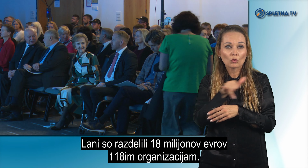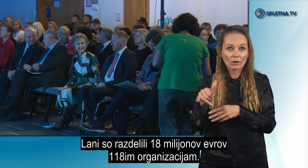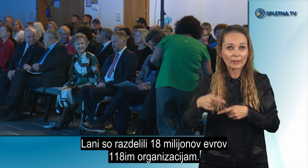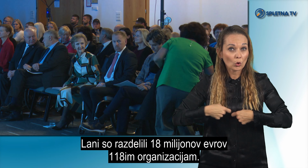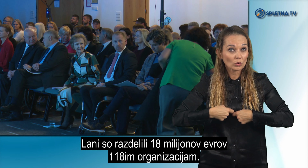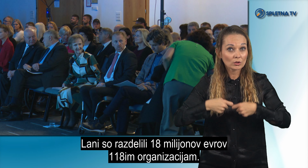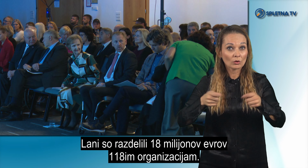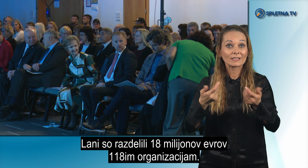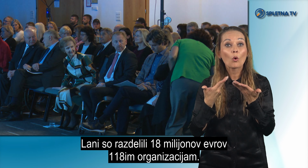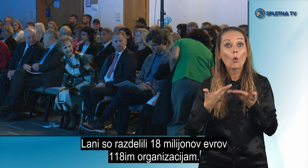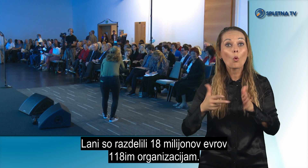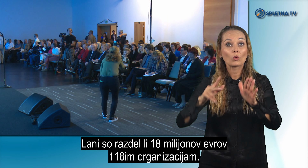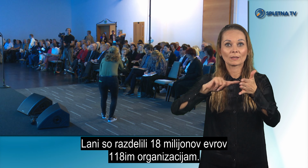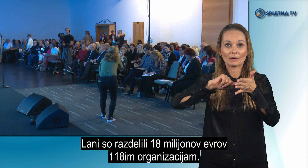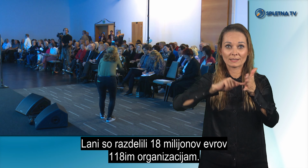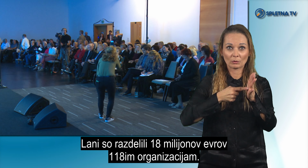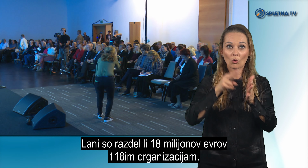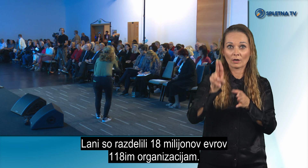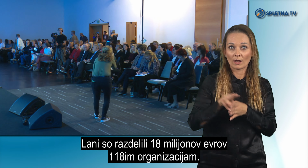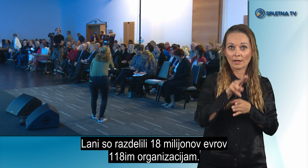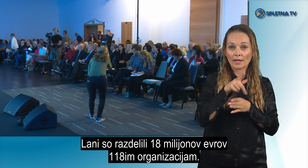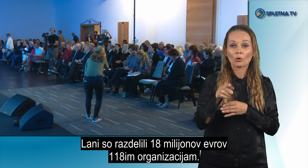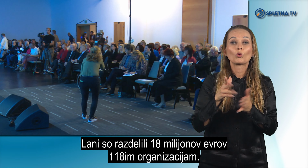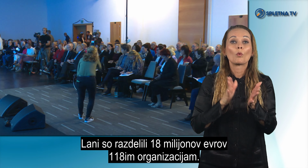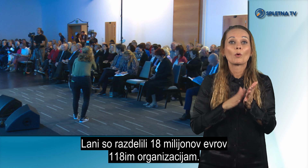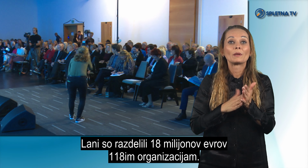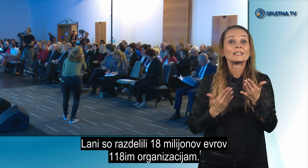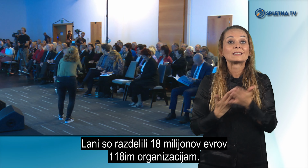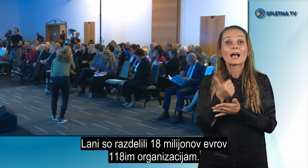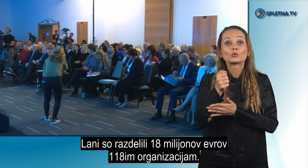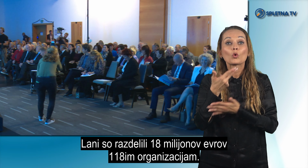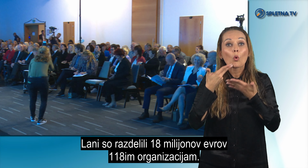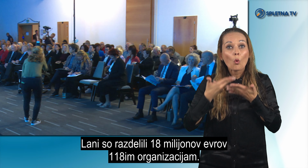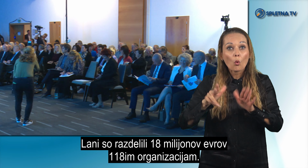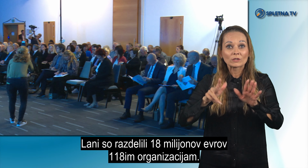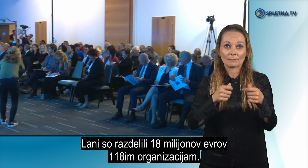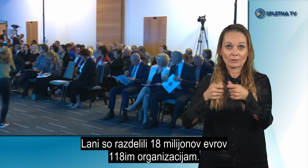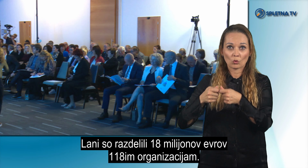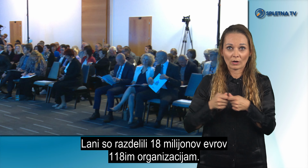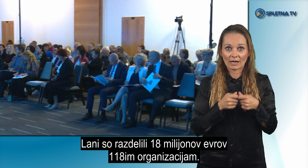Lani so razdelili 18 milijonov evrov 118 organizacijam.